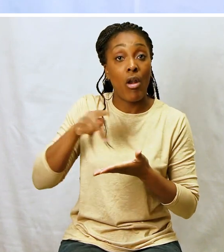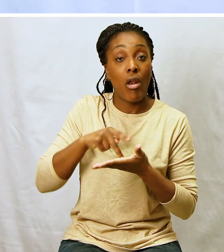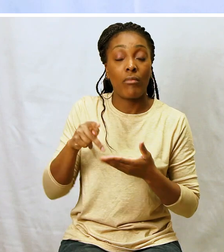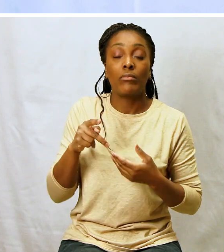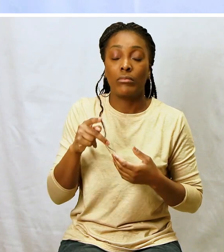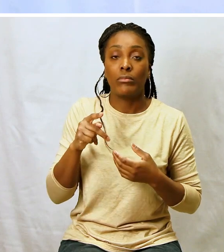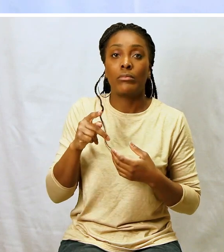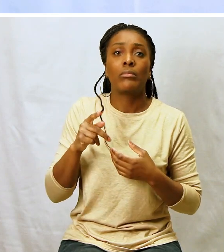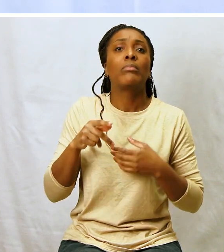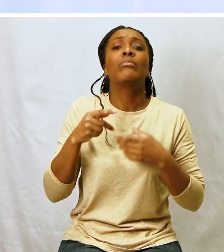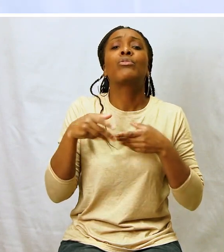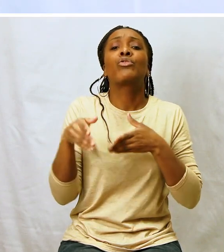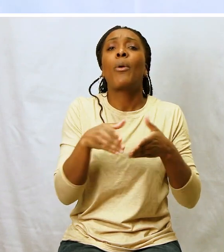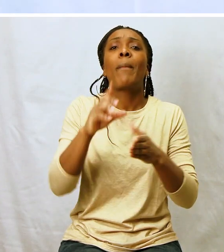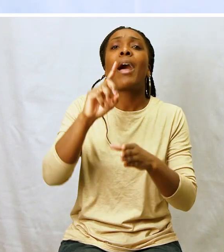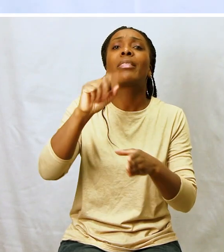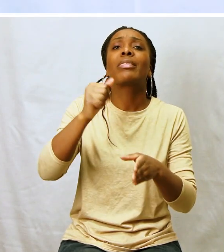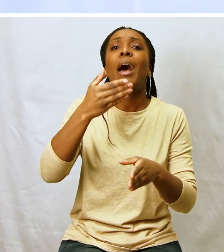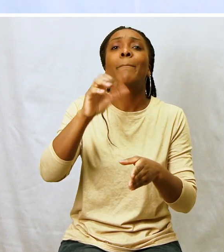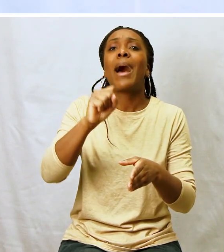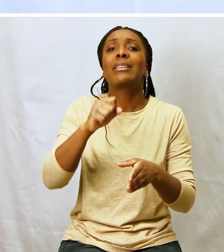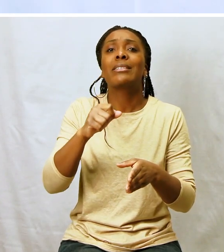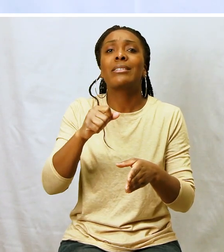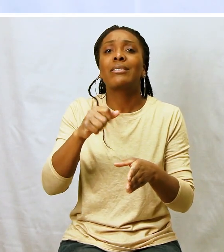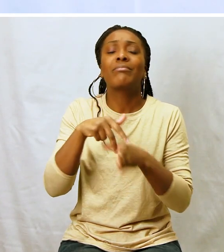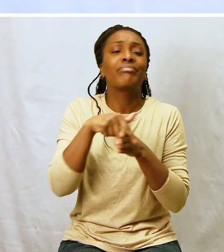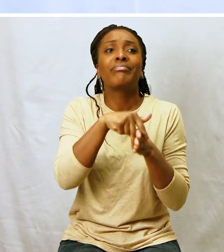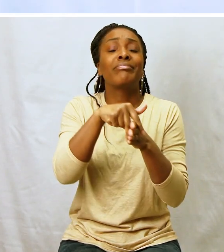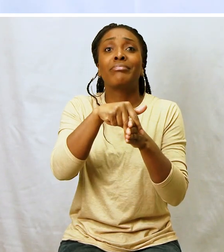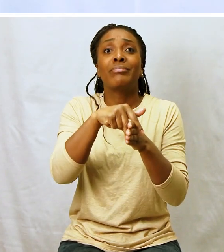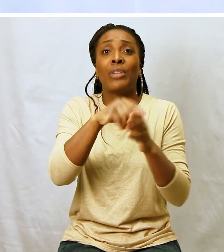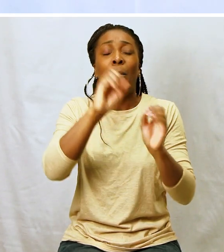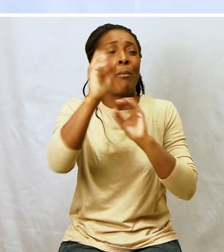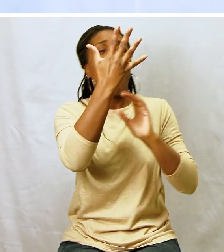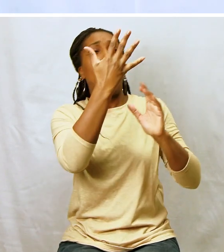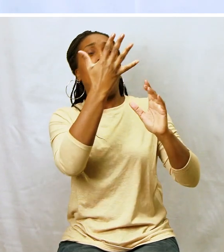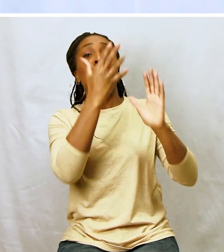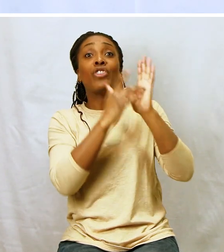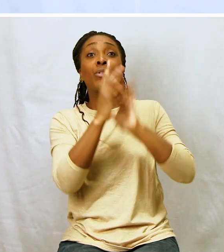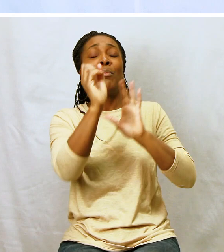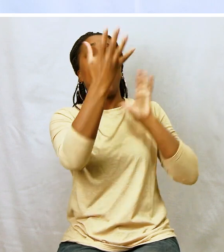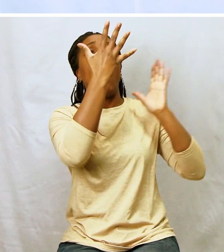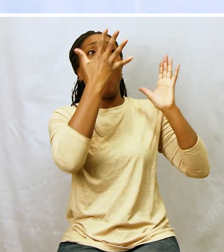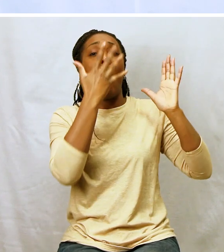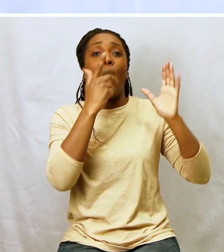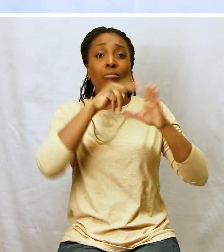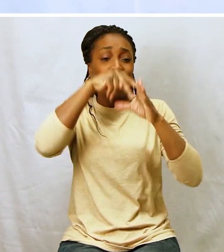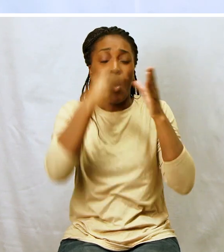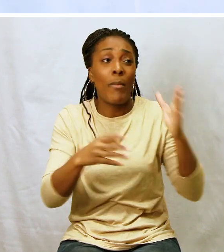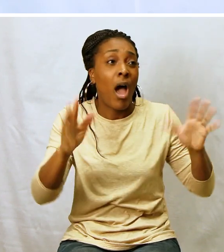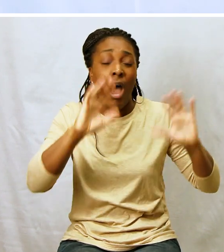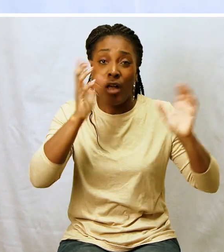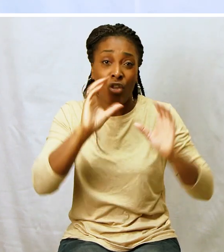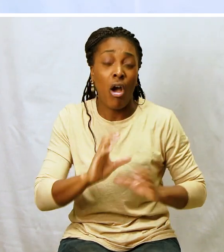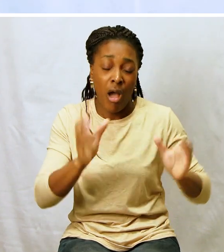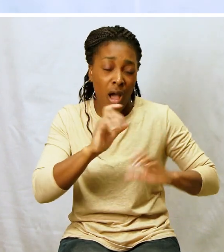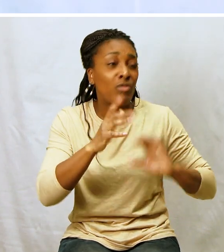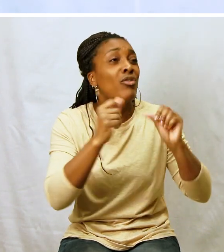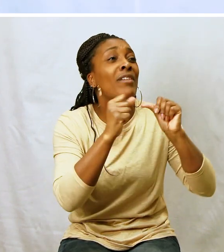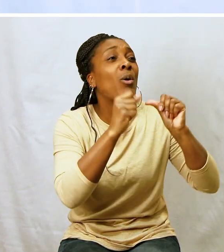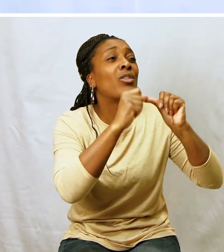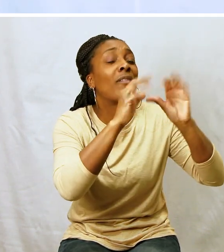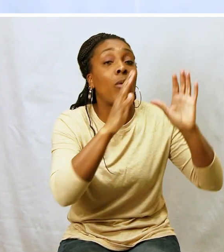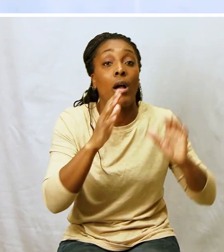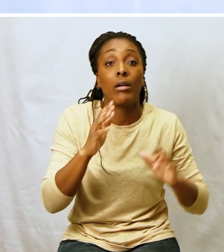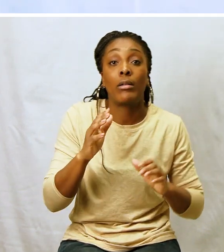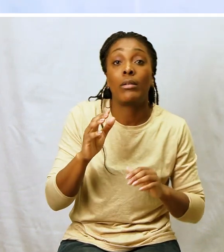par le Seigneur sur le chemin de Damas. Tremblant et saisi d'effroi, il dit « Seigneur, que veux-tu que je fasse ?» Et le Seigneur lui dit « Lève-toi, entre dans la